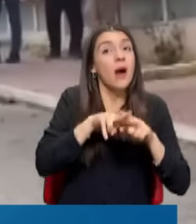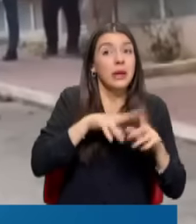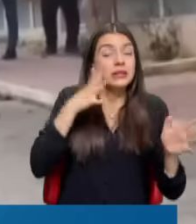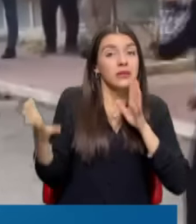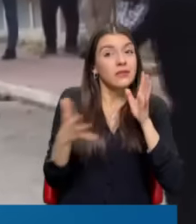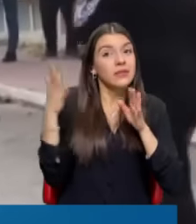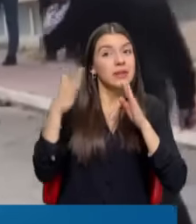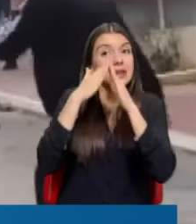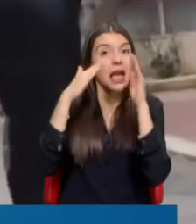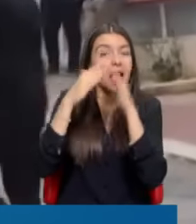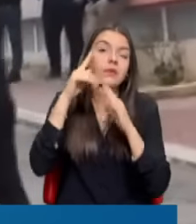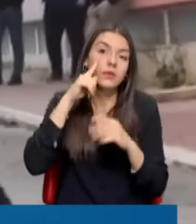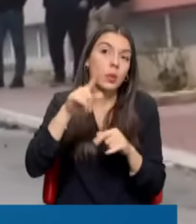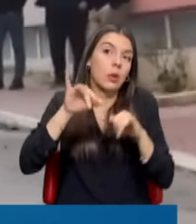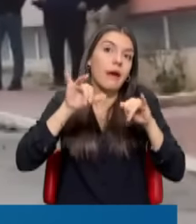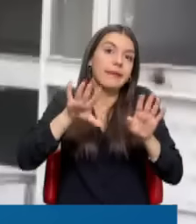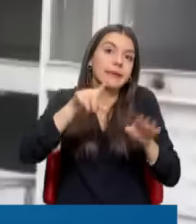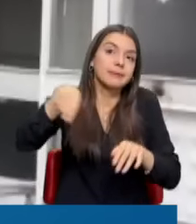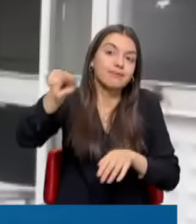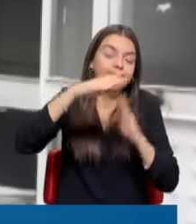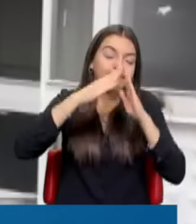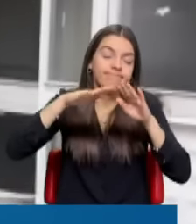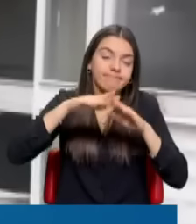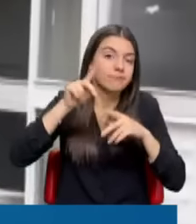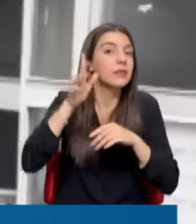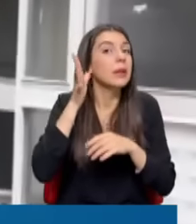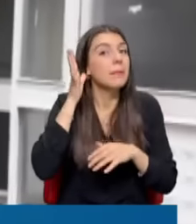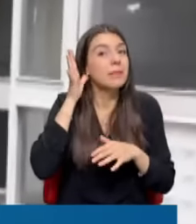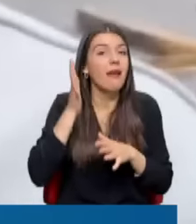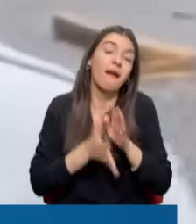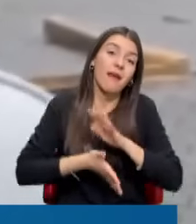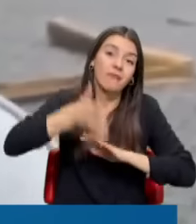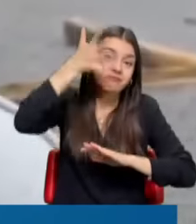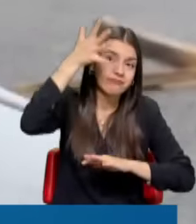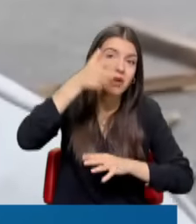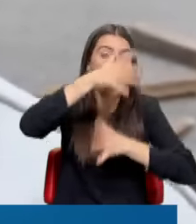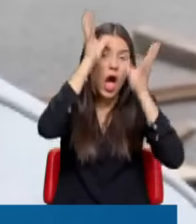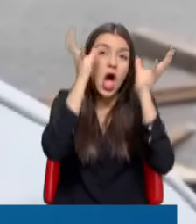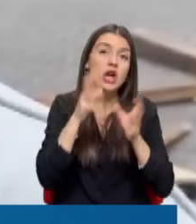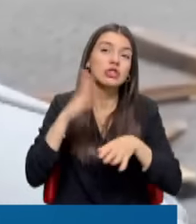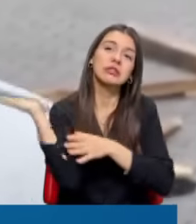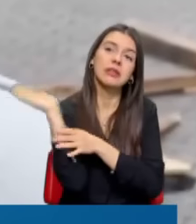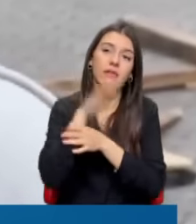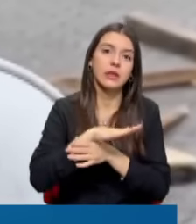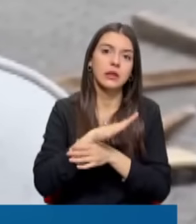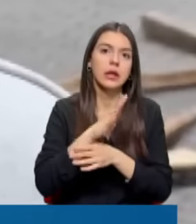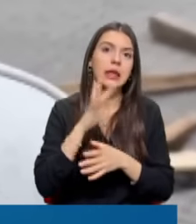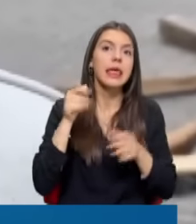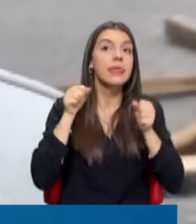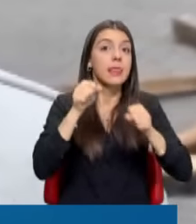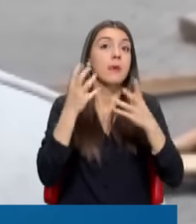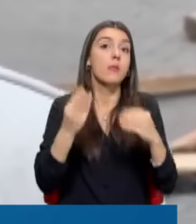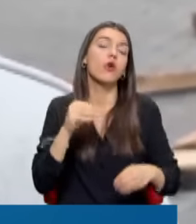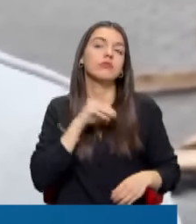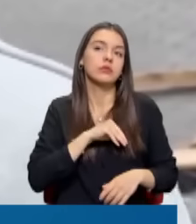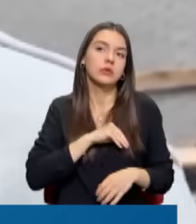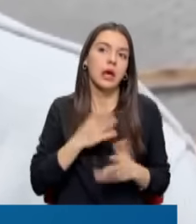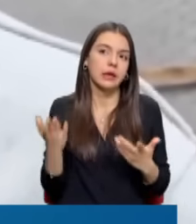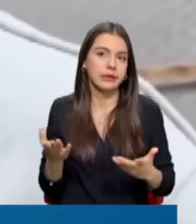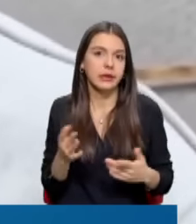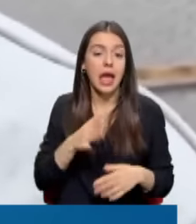yıkıp geçtiği illerden biriydi. Minareler, ağaçlar devrildi. Aşırı rüzgar sesi geldi. Sanki deprem oldu sandık. Zaten